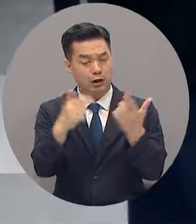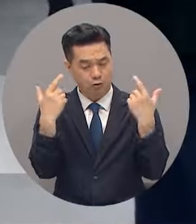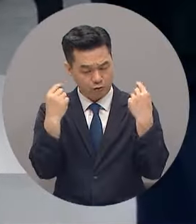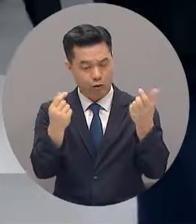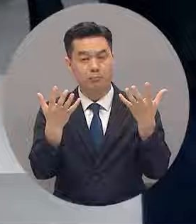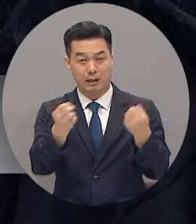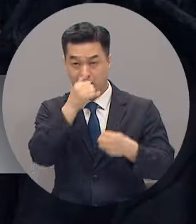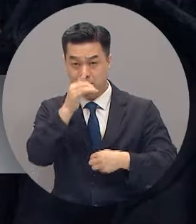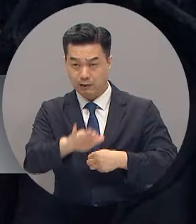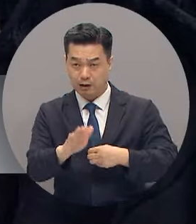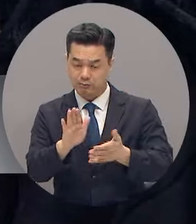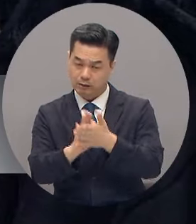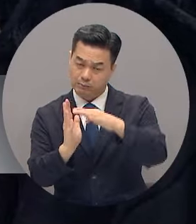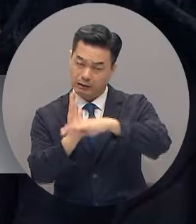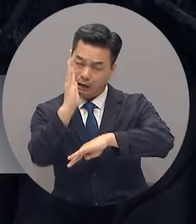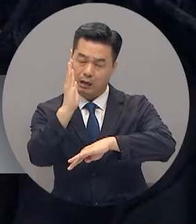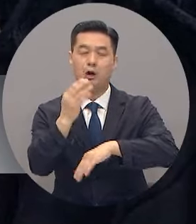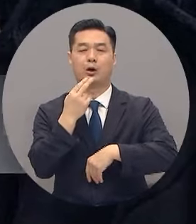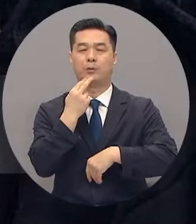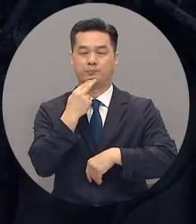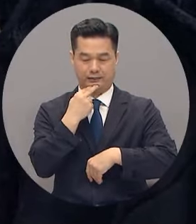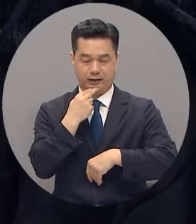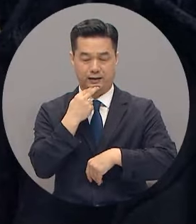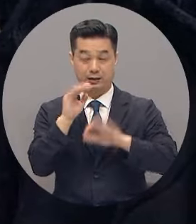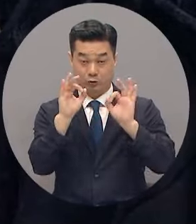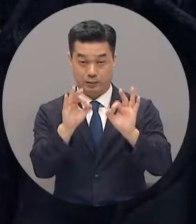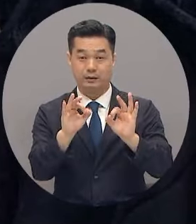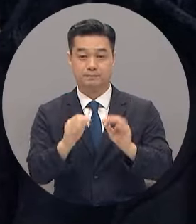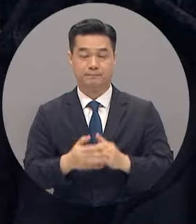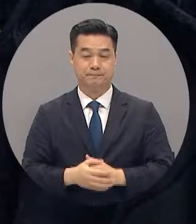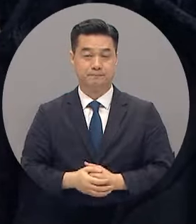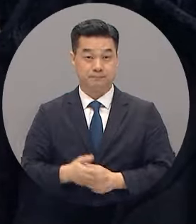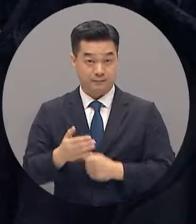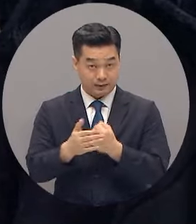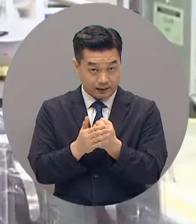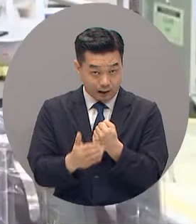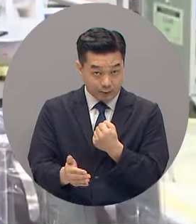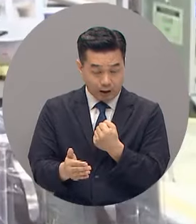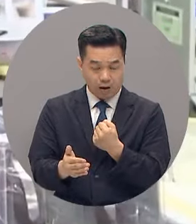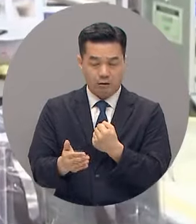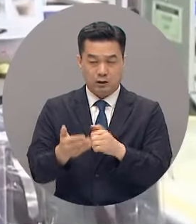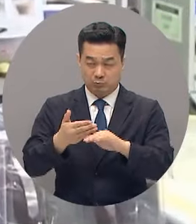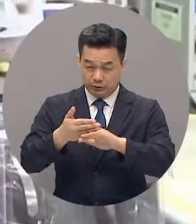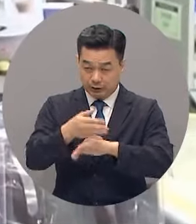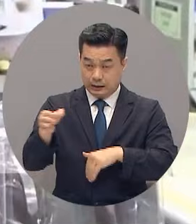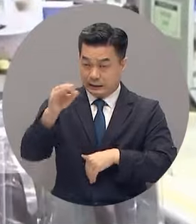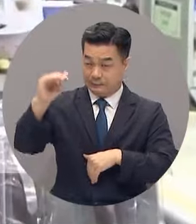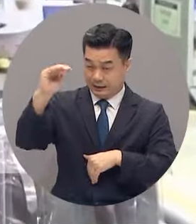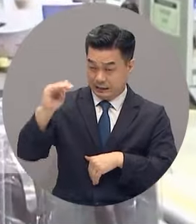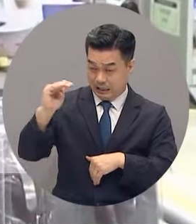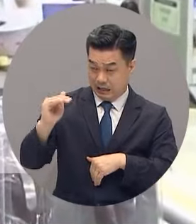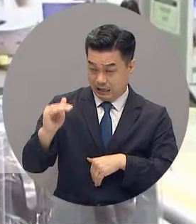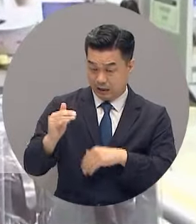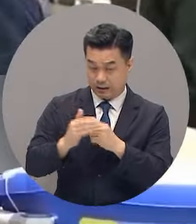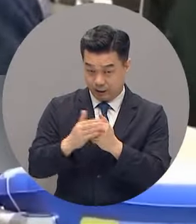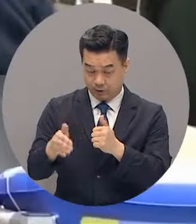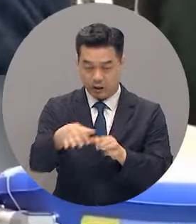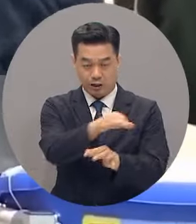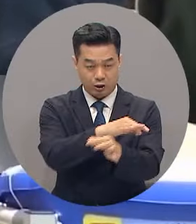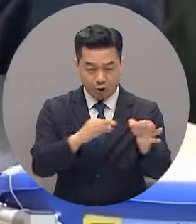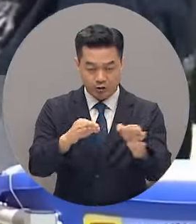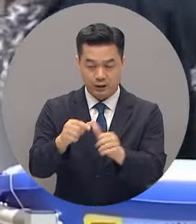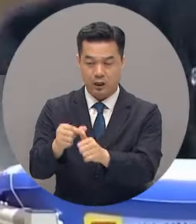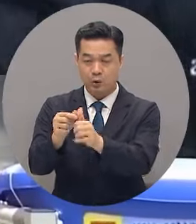과열 상태에서는 벗어났다는 진단을 내렸습니다 그러면서 뒤늦은 금리 인하로 경제 고용시장을